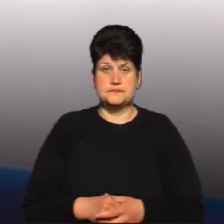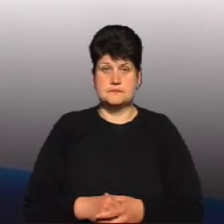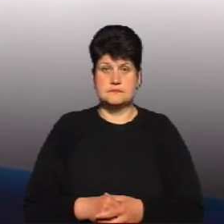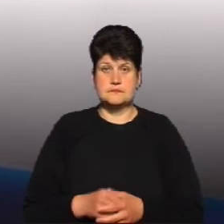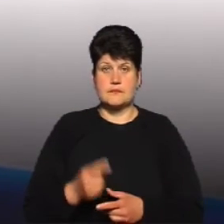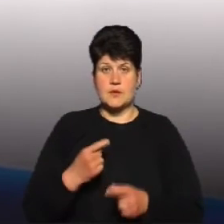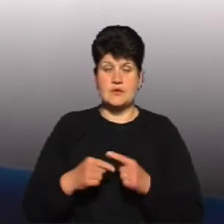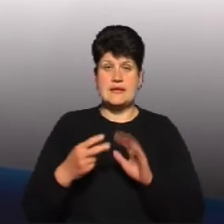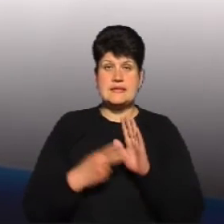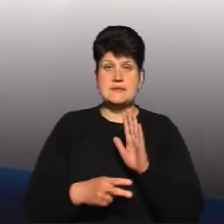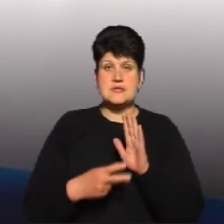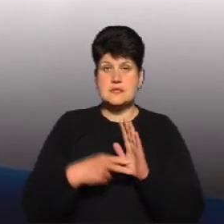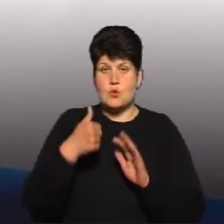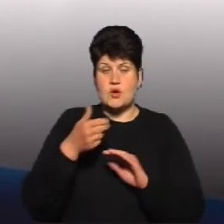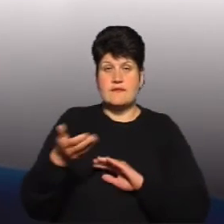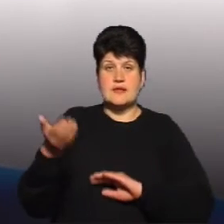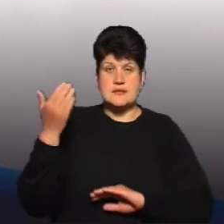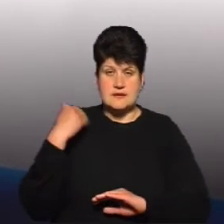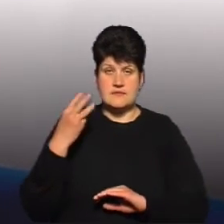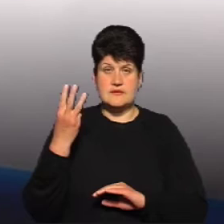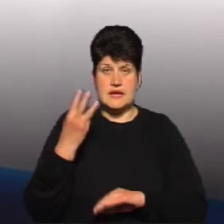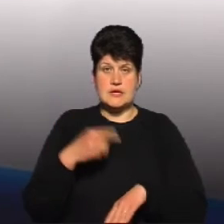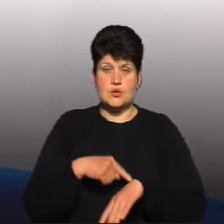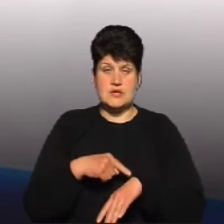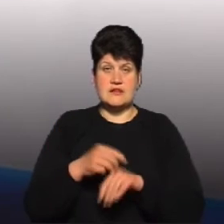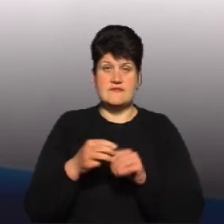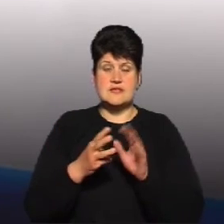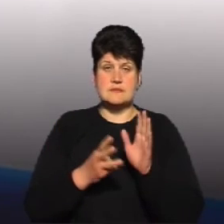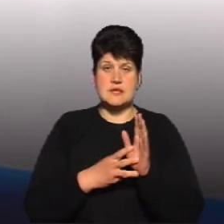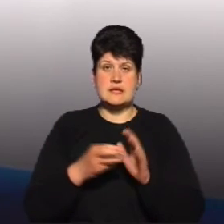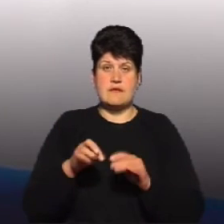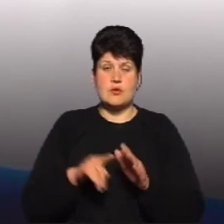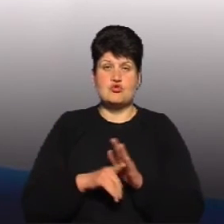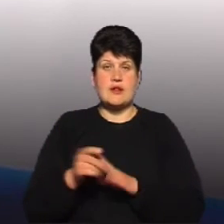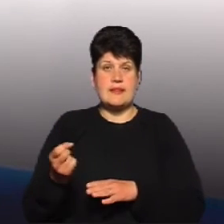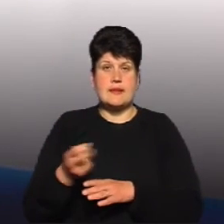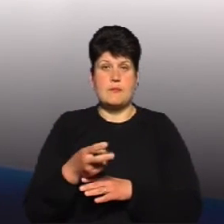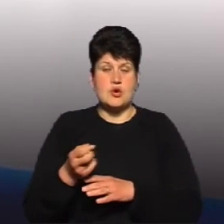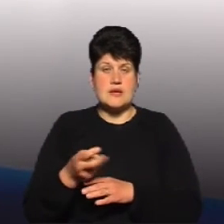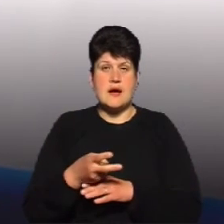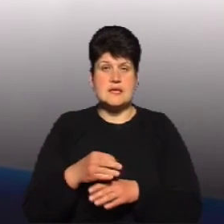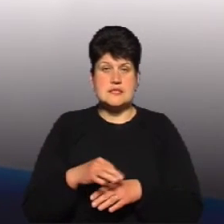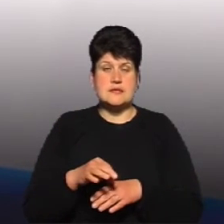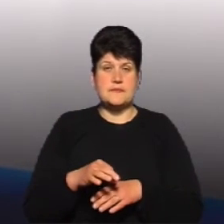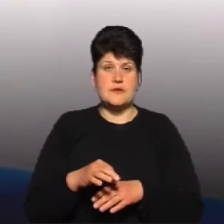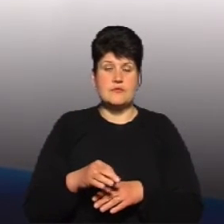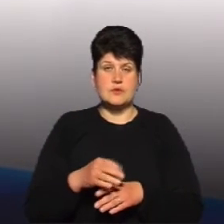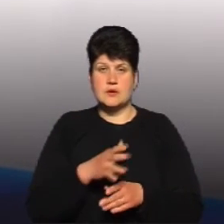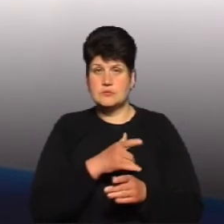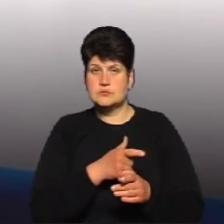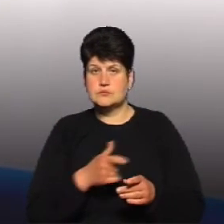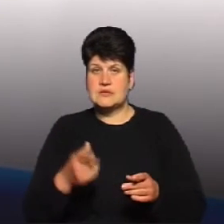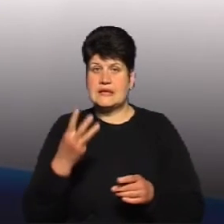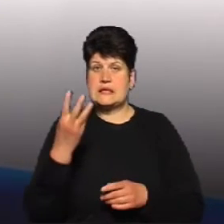назад. О 3-й годині 18 травня розпочалися депортації, вони тривали до буквально 3 дні. Як за